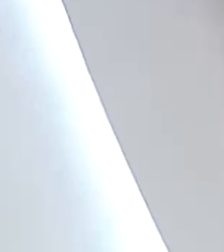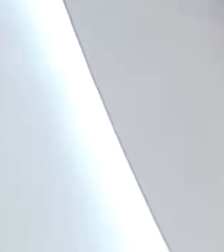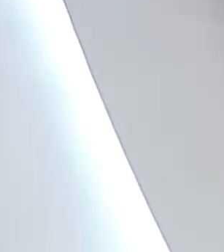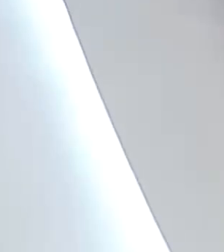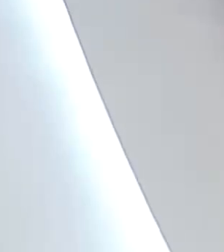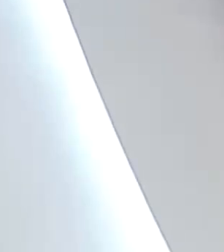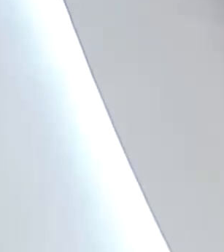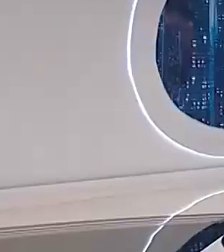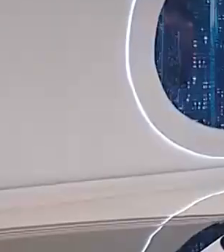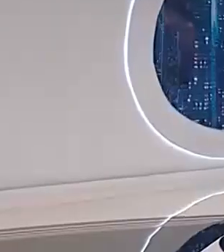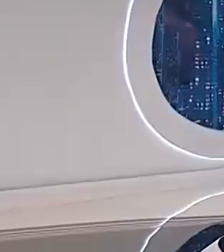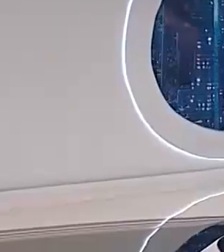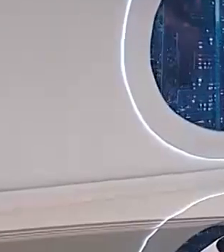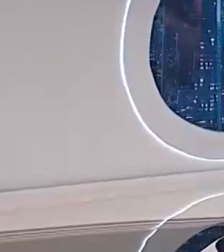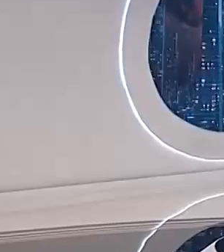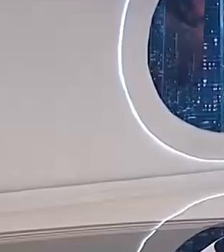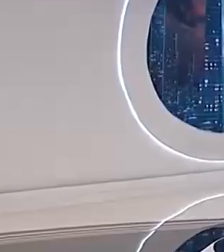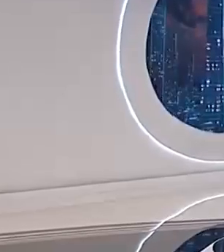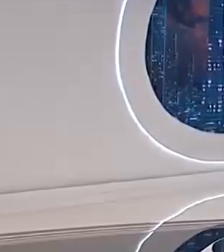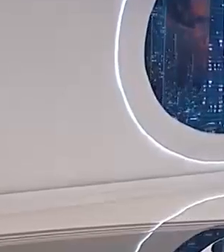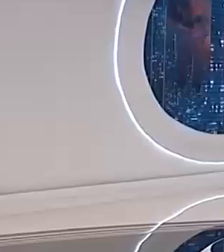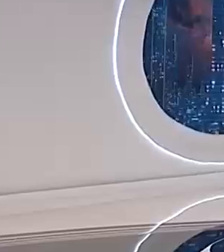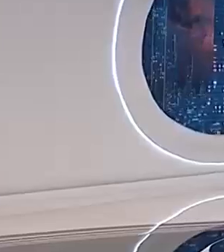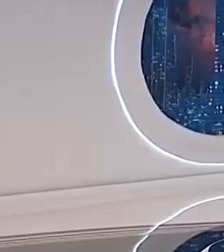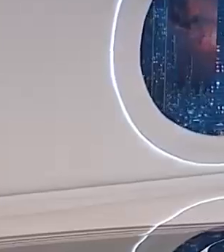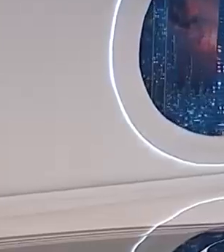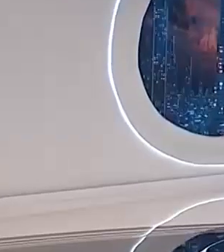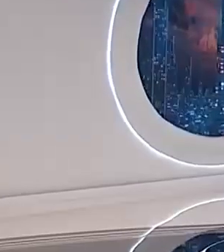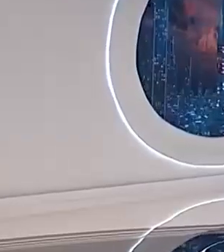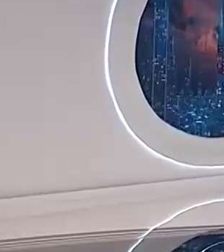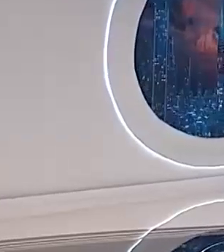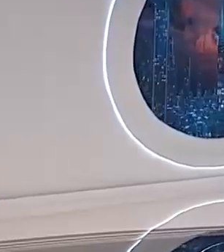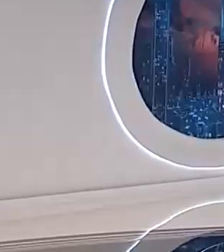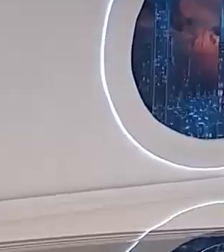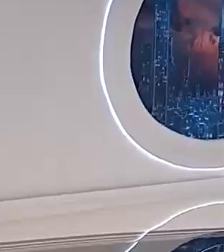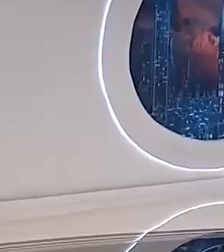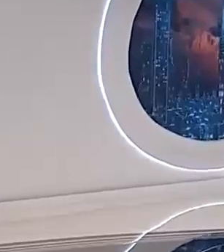ولهم مجتمعهم الخاص ولا يحبون يجلسون مع شرائح المجتمع